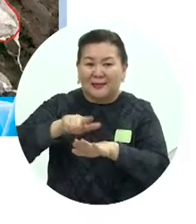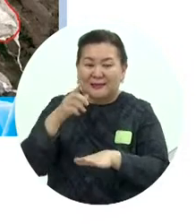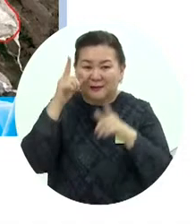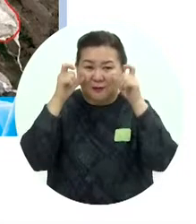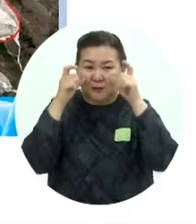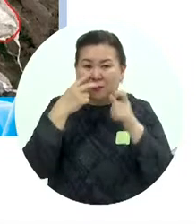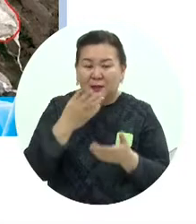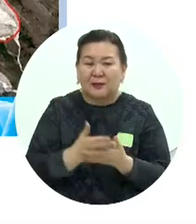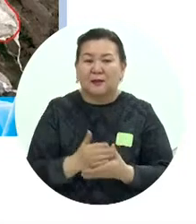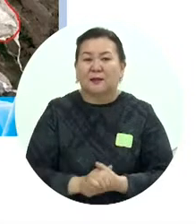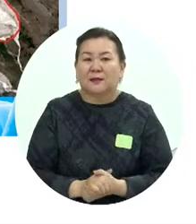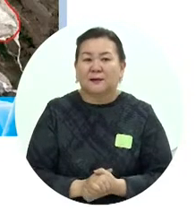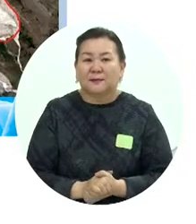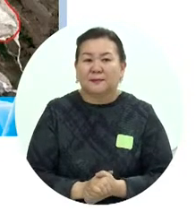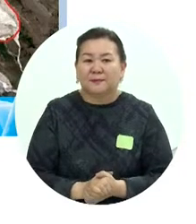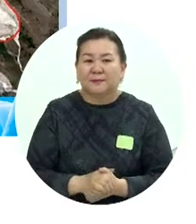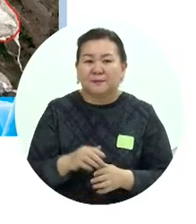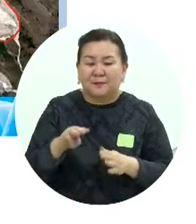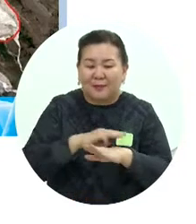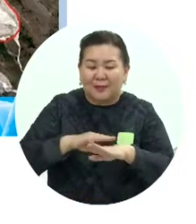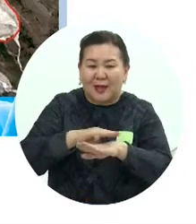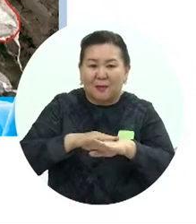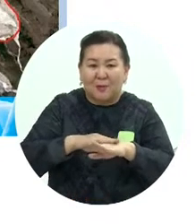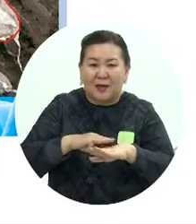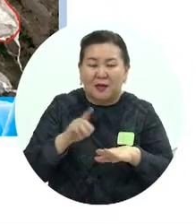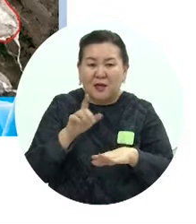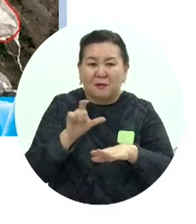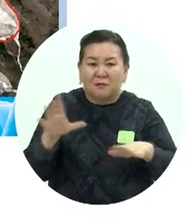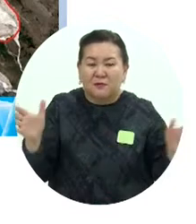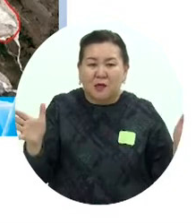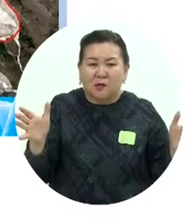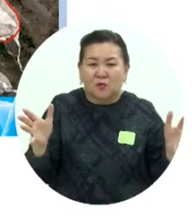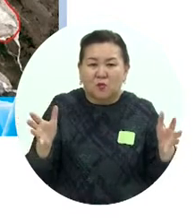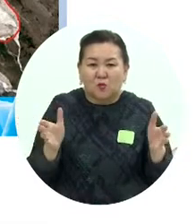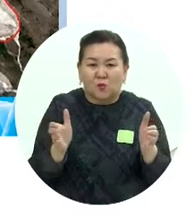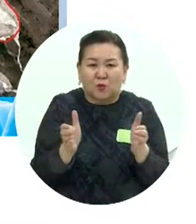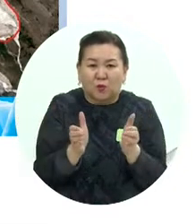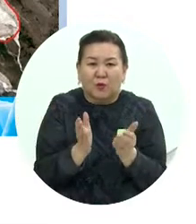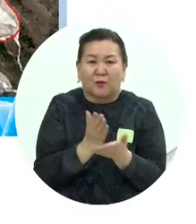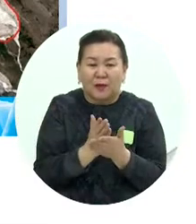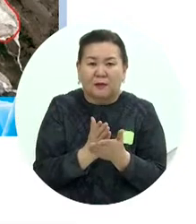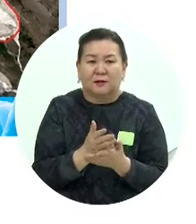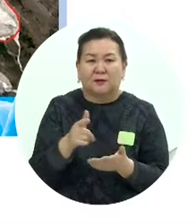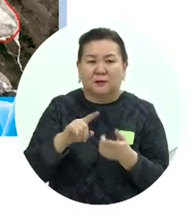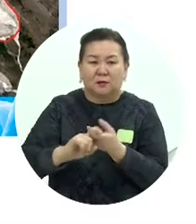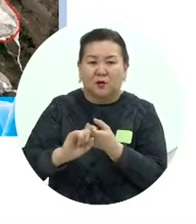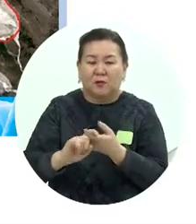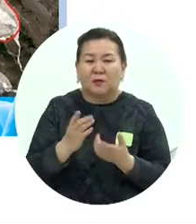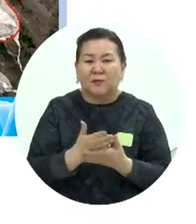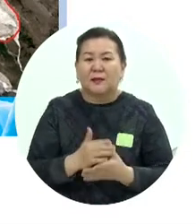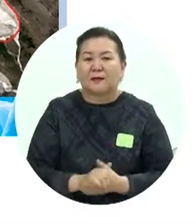харуулжээ. За эндээс харахад талбай хэмжээ багасна харагдаж байна. За зургаа унших тулд эхлээд таних нэгэн сайтар анзаараарай